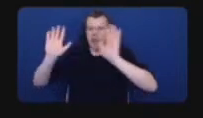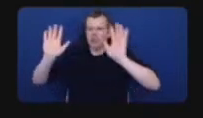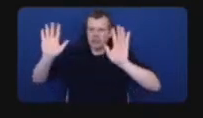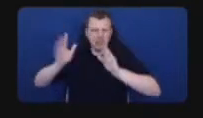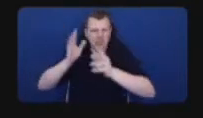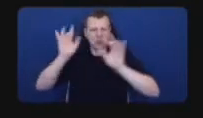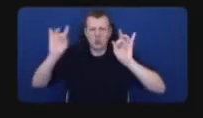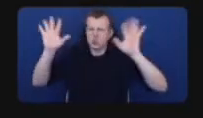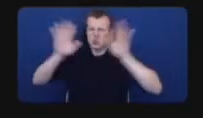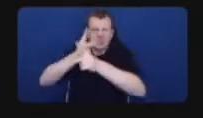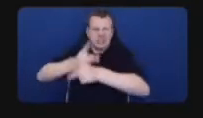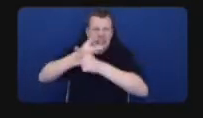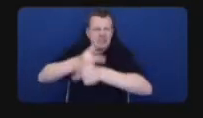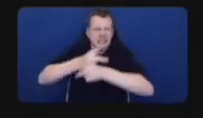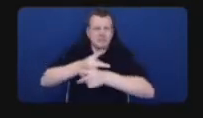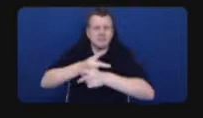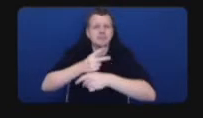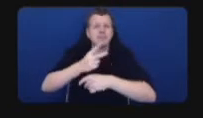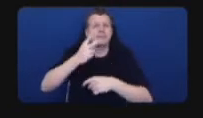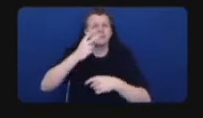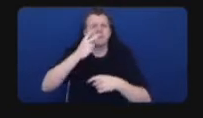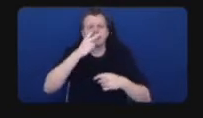作为是一个极度谨慎的这个级别。